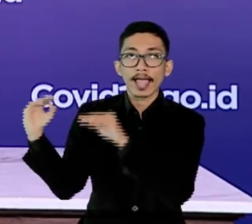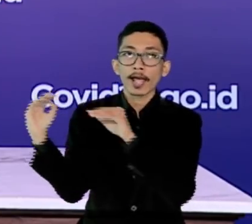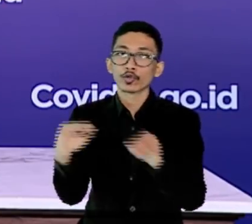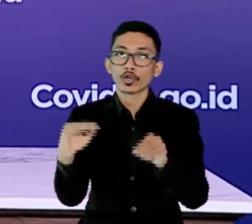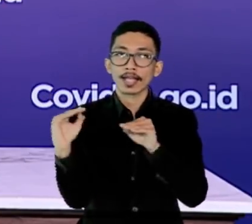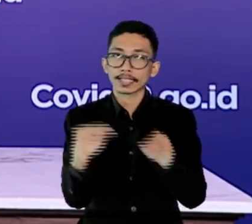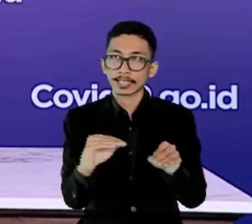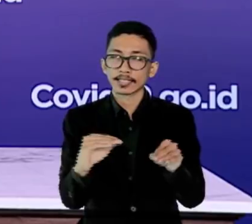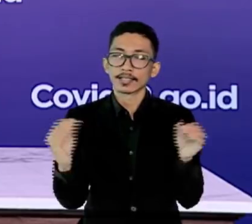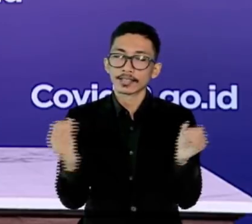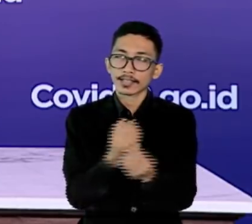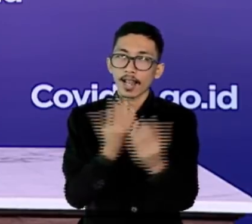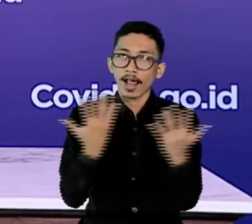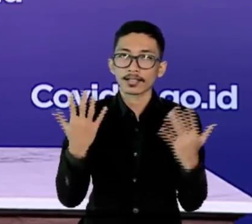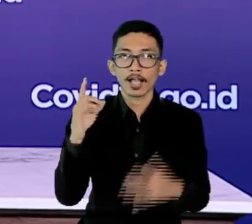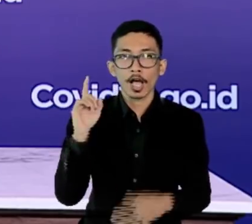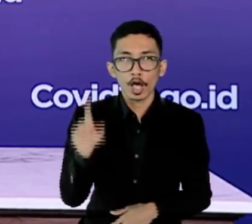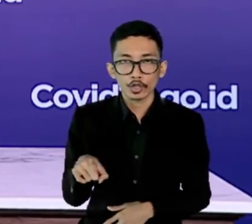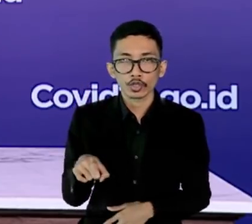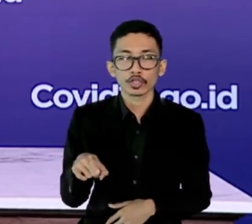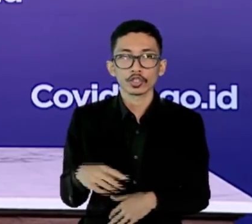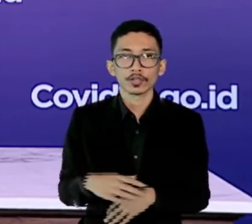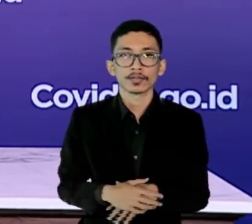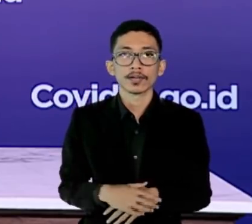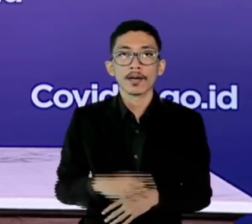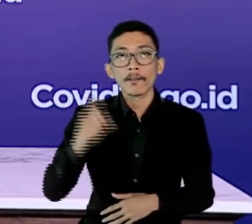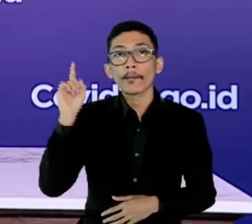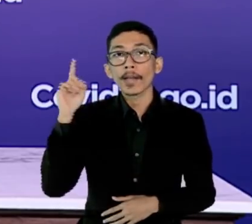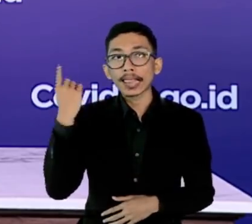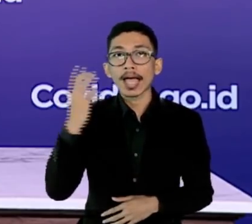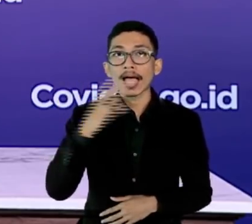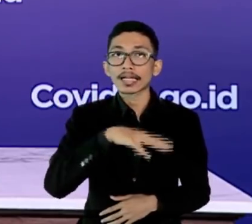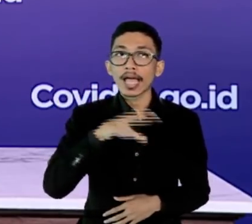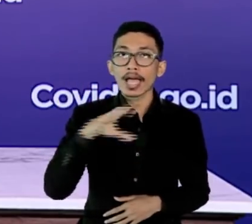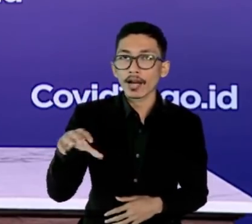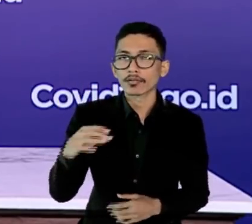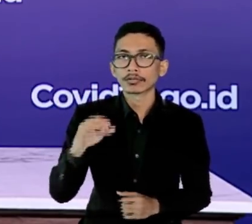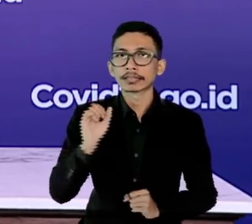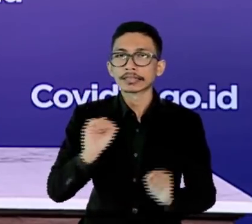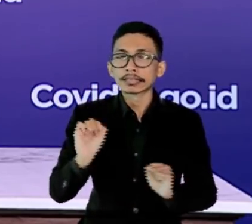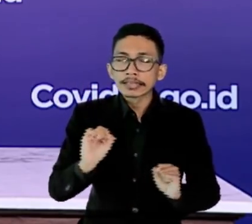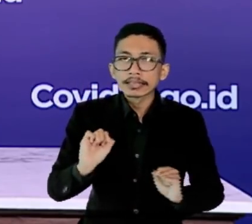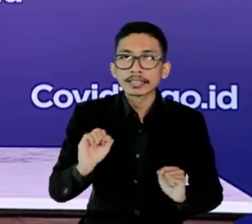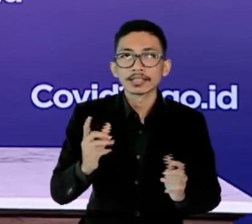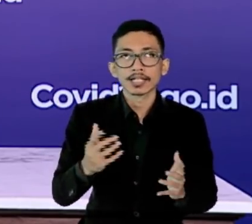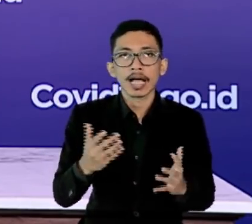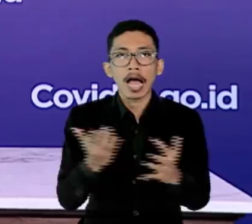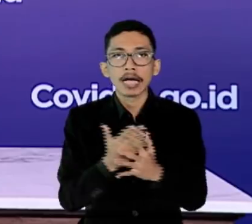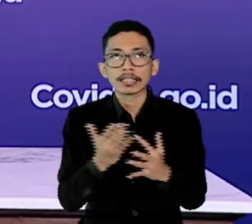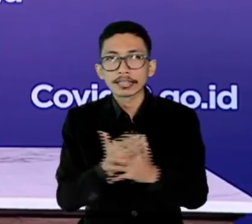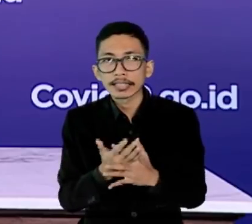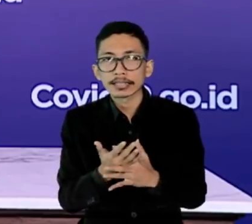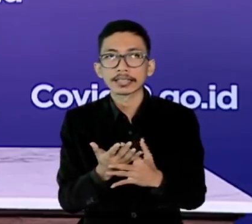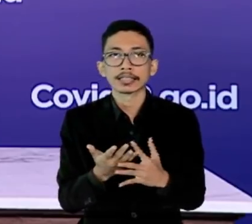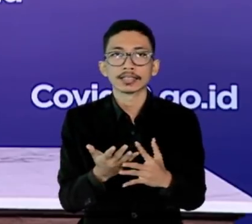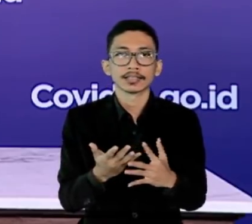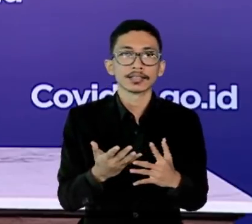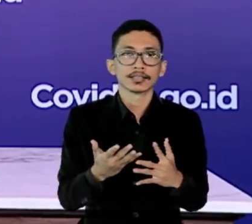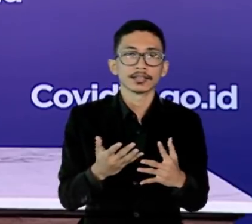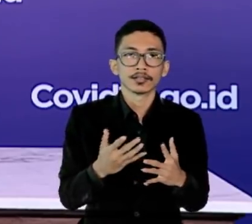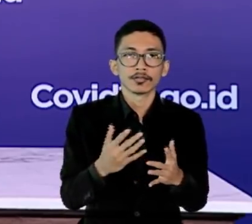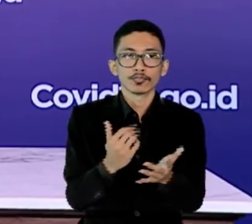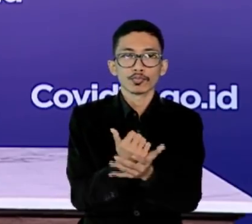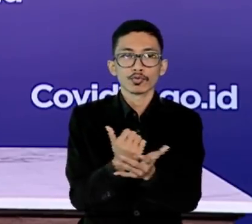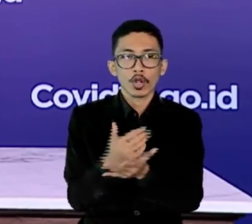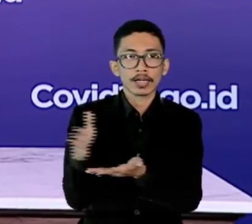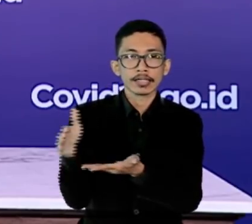jelas. Harapannya adalah agar pemerintah daerah dapat sesegera mungkin mengakses dan menavigasi